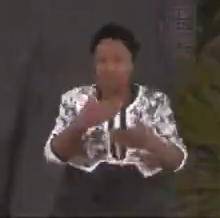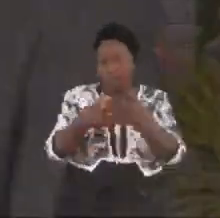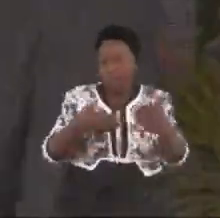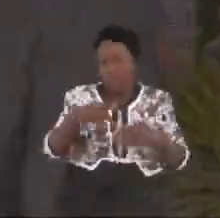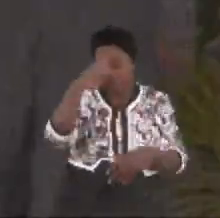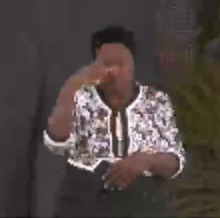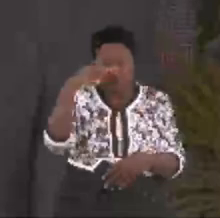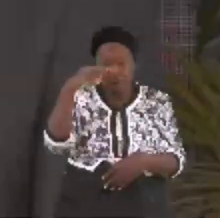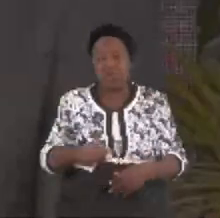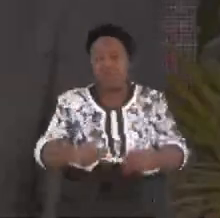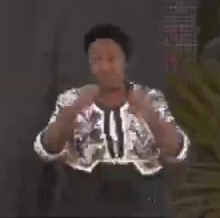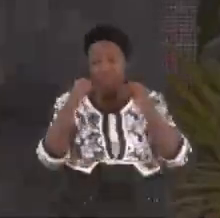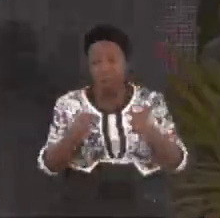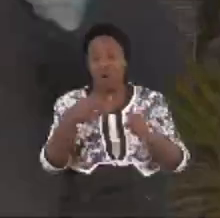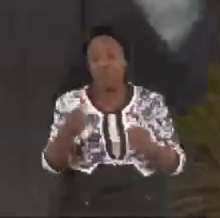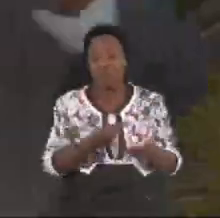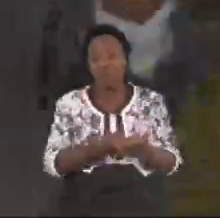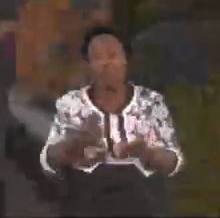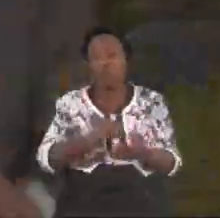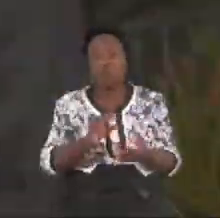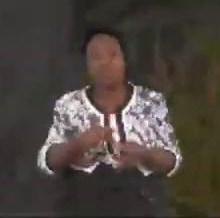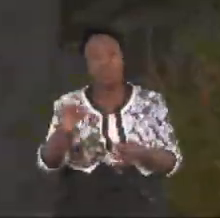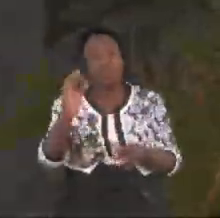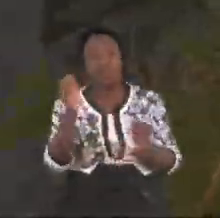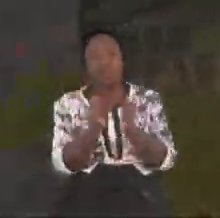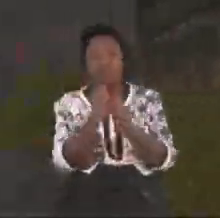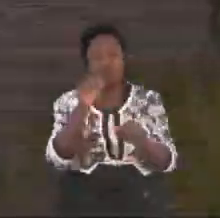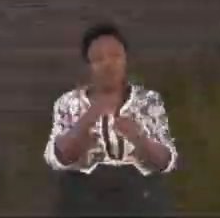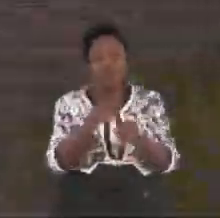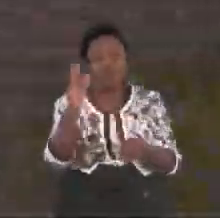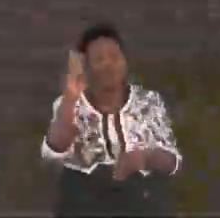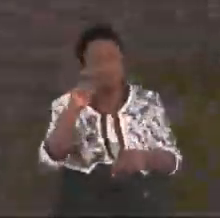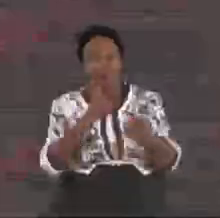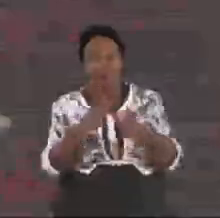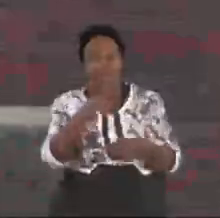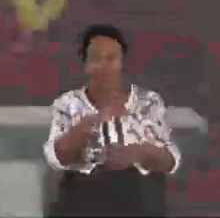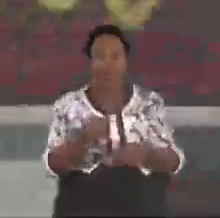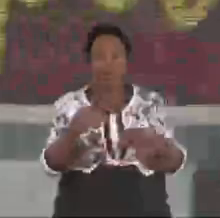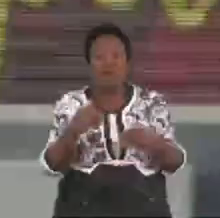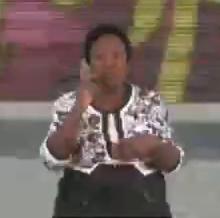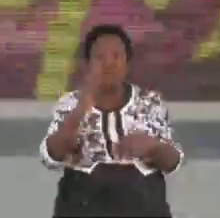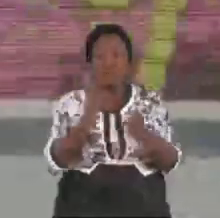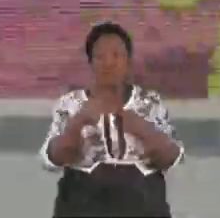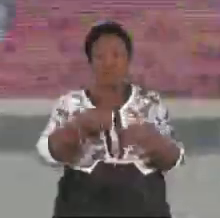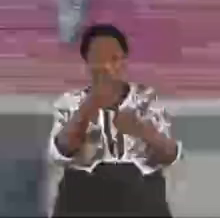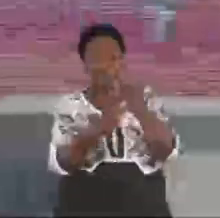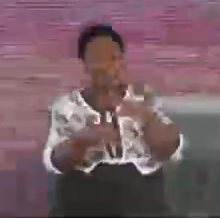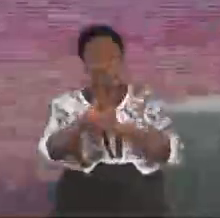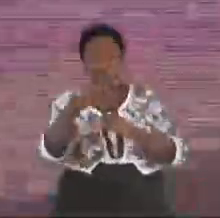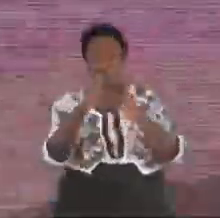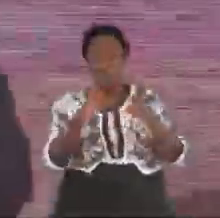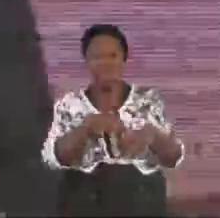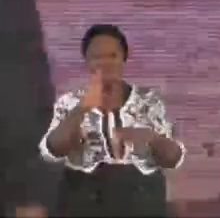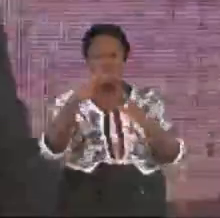de la dynamite, de la puissance du Saint-Esprit en lui. Et vous serez donc mes témoins à Jérusalem, dans la Judée, dans